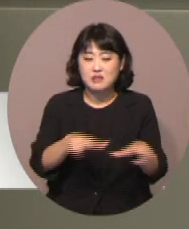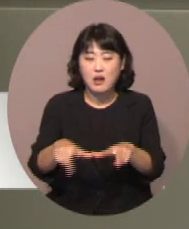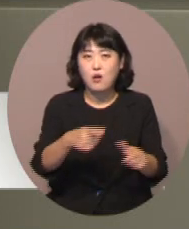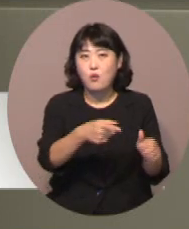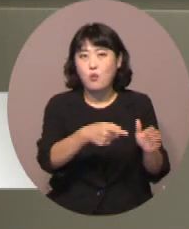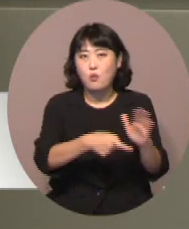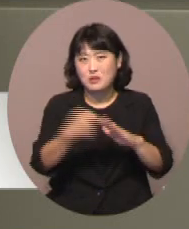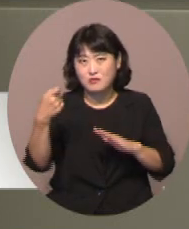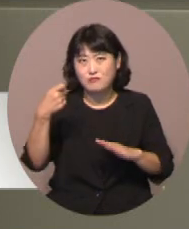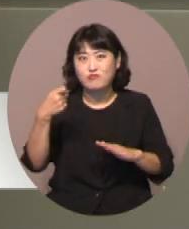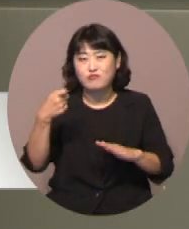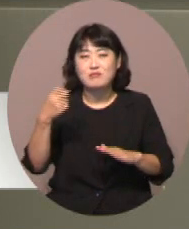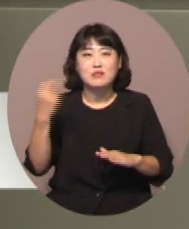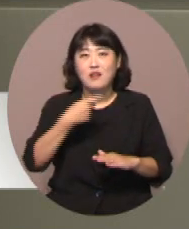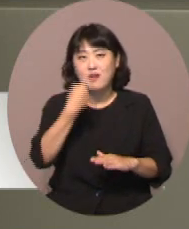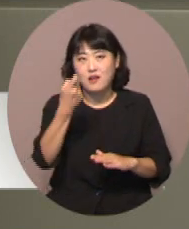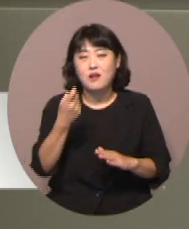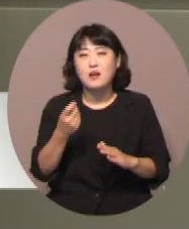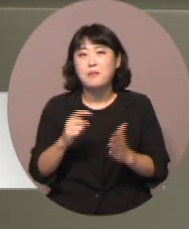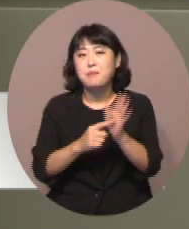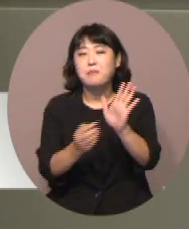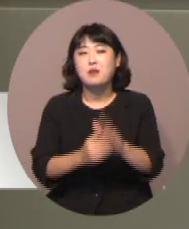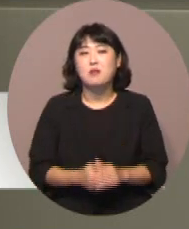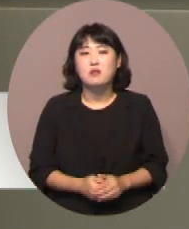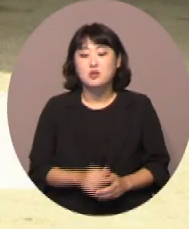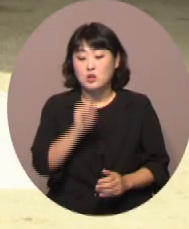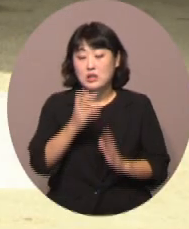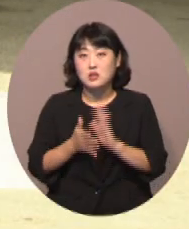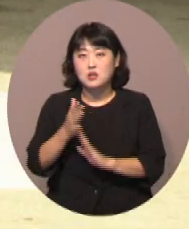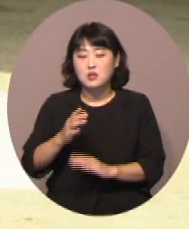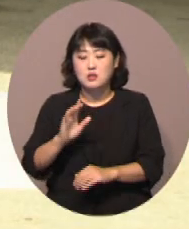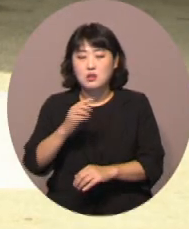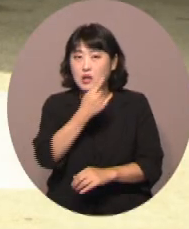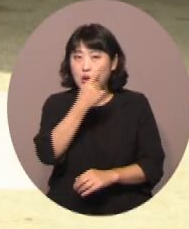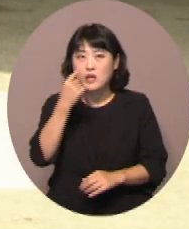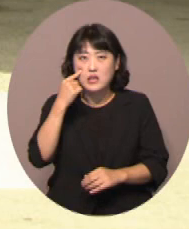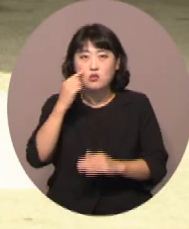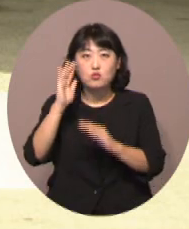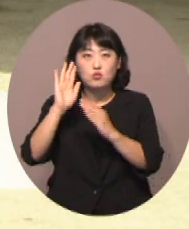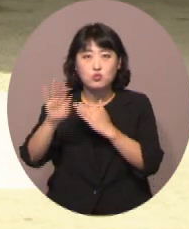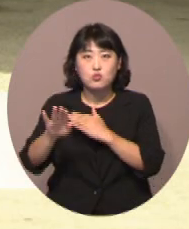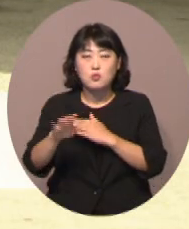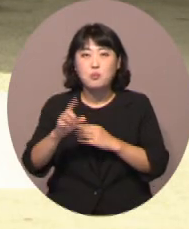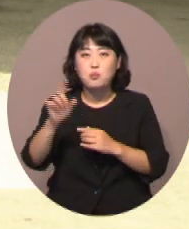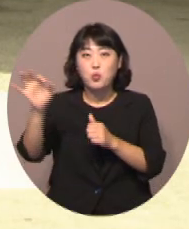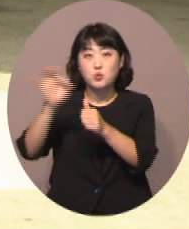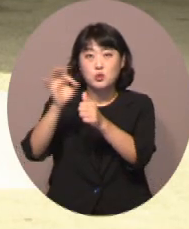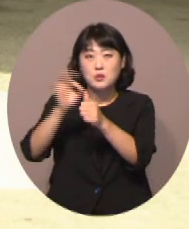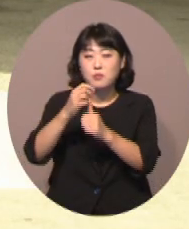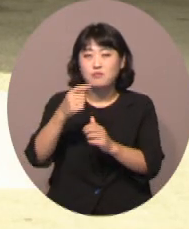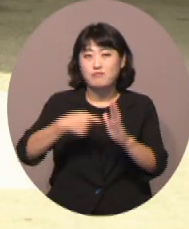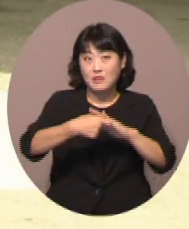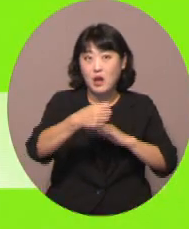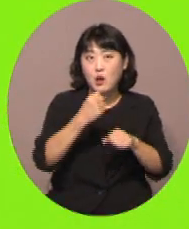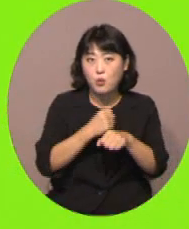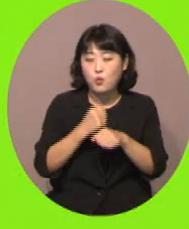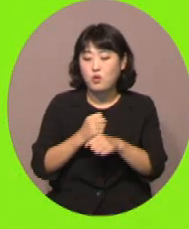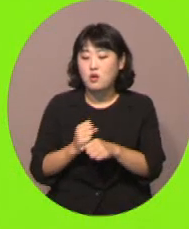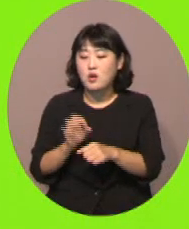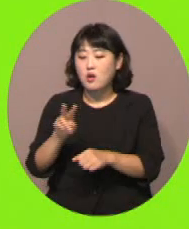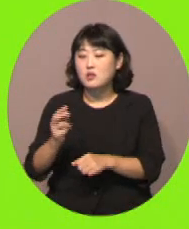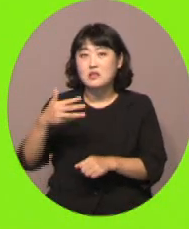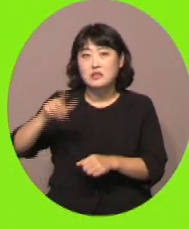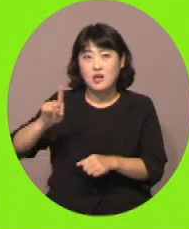촉구했습니다 서산시는 사실 관계를 확인해 부당하게 쓰인 보조금은 환수하고 연차수당 초과 지급